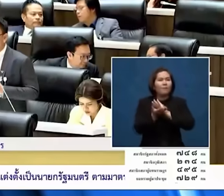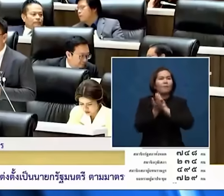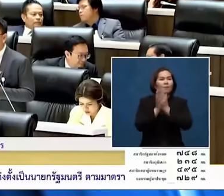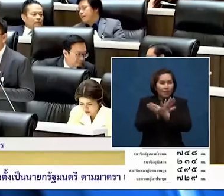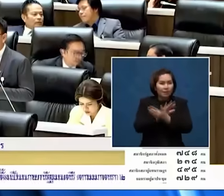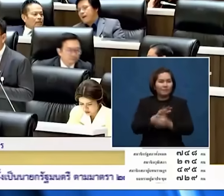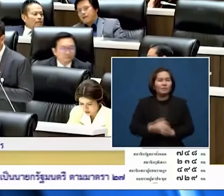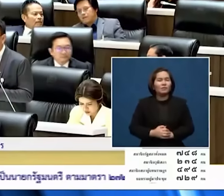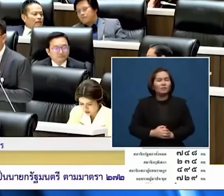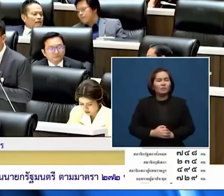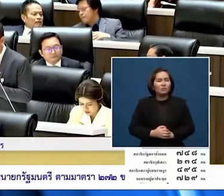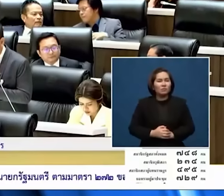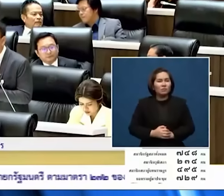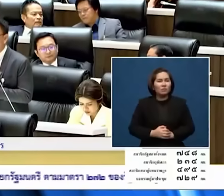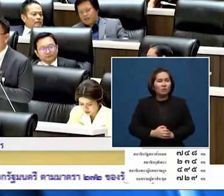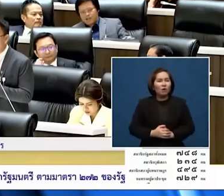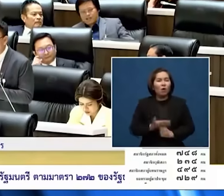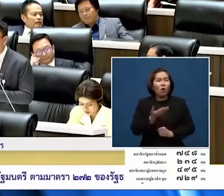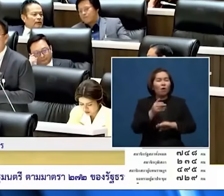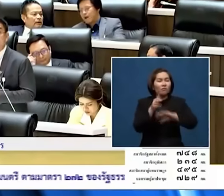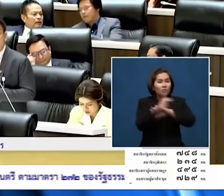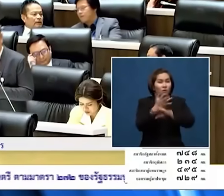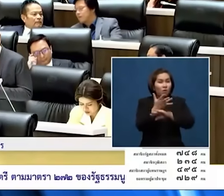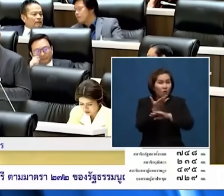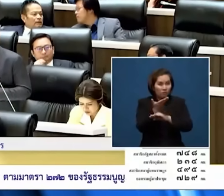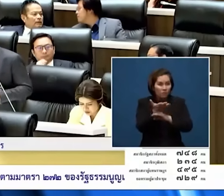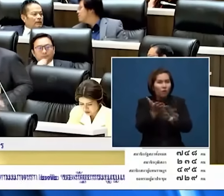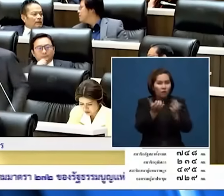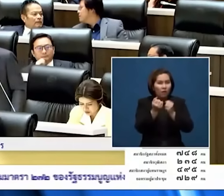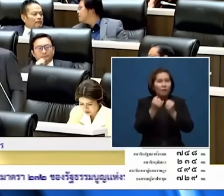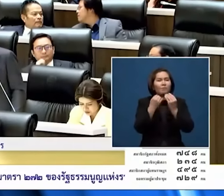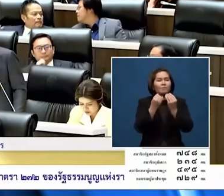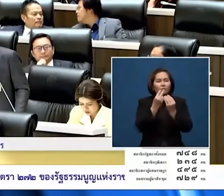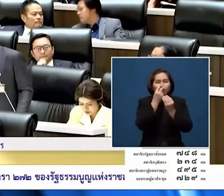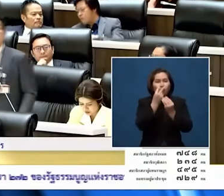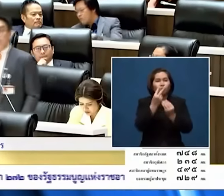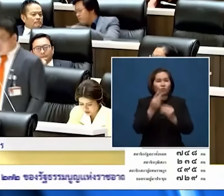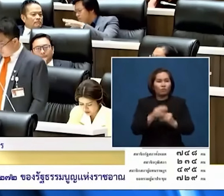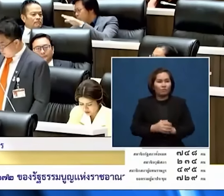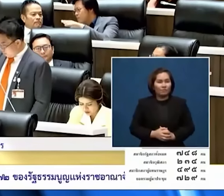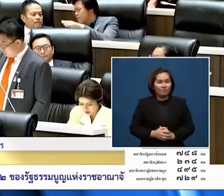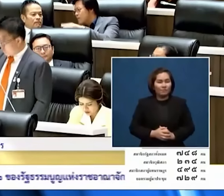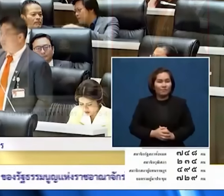มขอท่านประธานเปิดคลิปแล้วผมขออนุญาตไว้แล้วเปิดคลิปดูฮะ